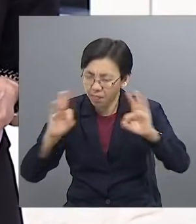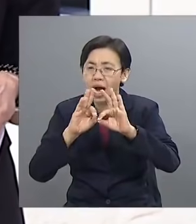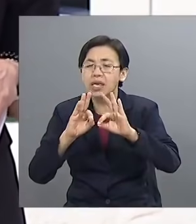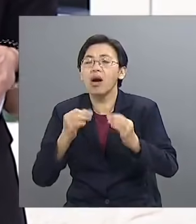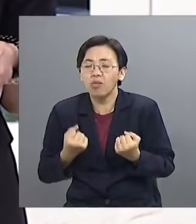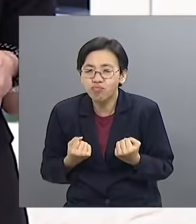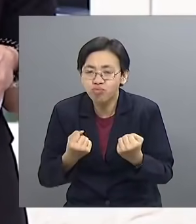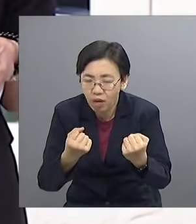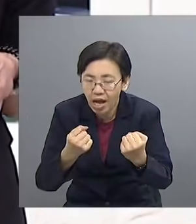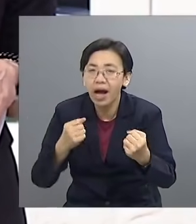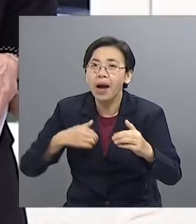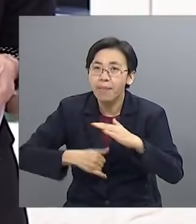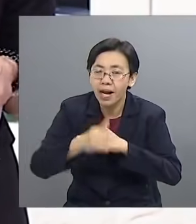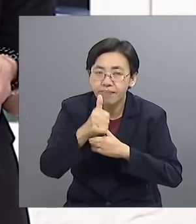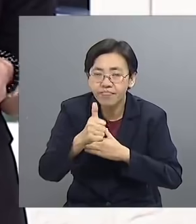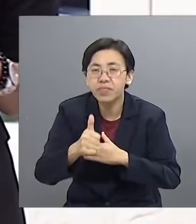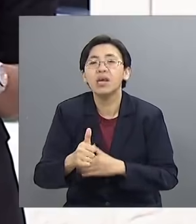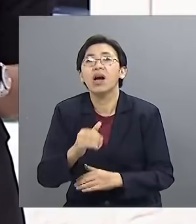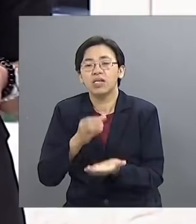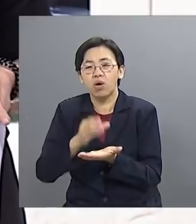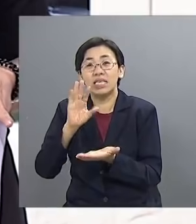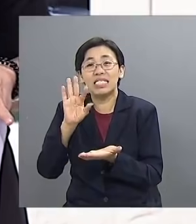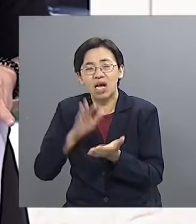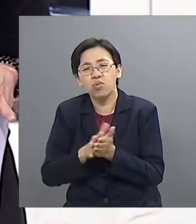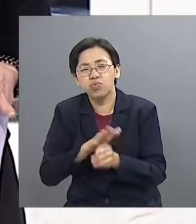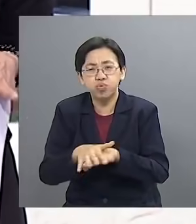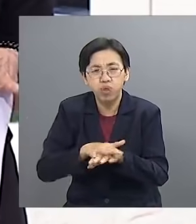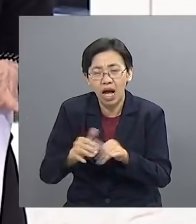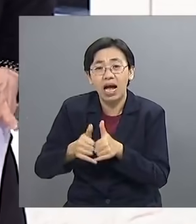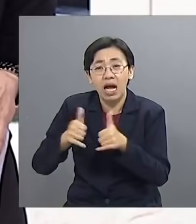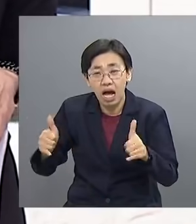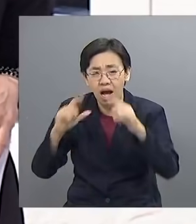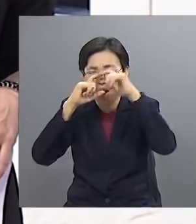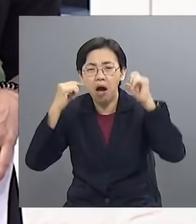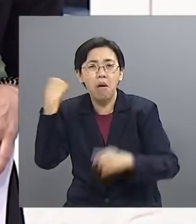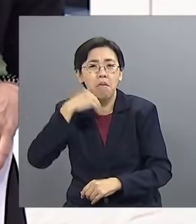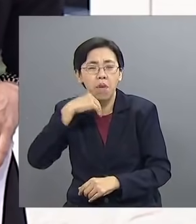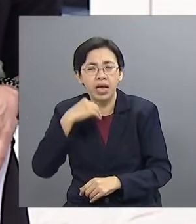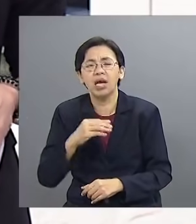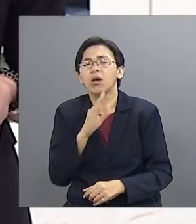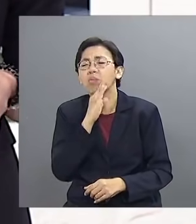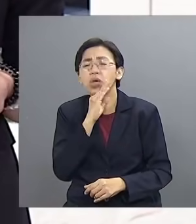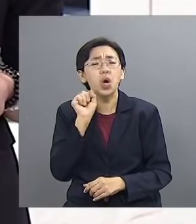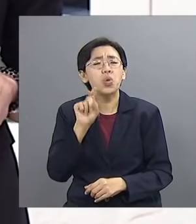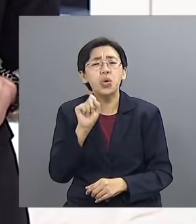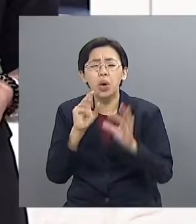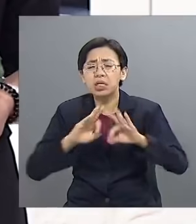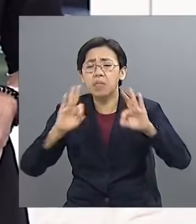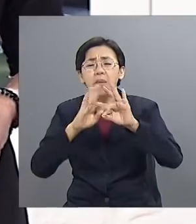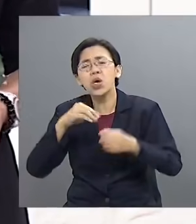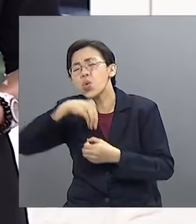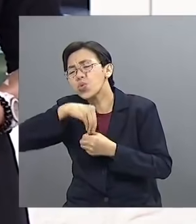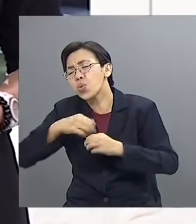ามัยนะคะใช้เจลแอลกอฮอล์ล้างมือบ่อยๆรักษาระยะห่างแต่ใครที่ไม่จำเป็นนะคะอยู่บ้านได้อยู่บ้านปลอดภัยที่สุดนะค